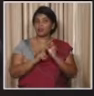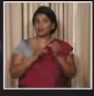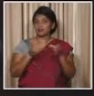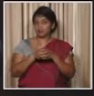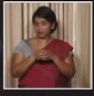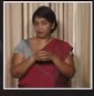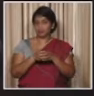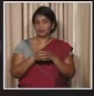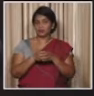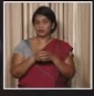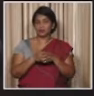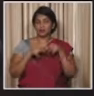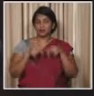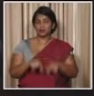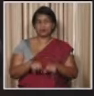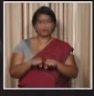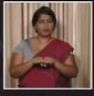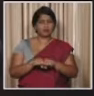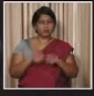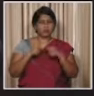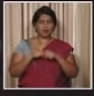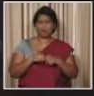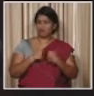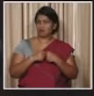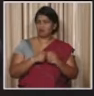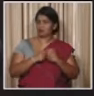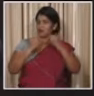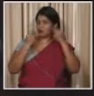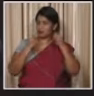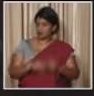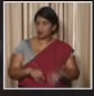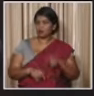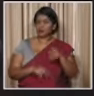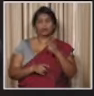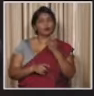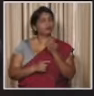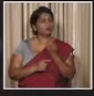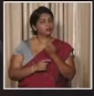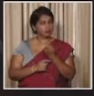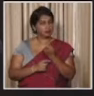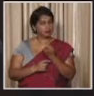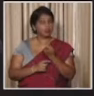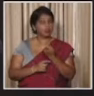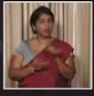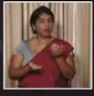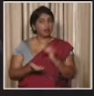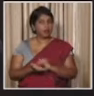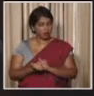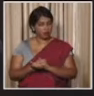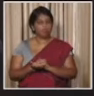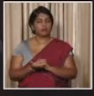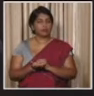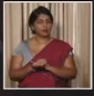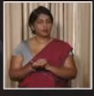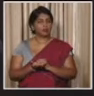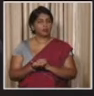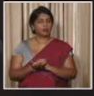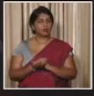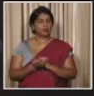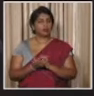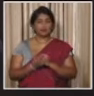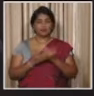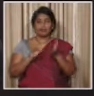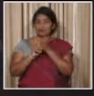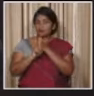කණ්ඩායම මේක කඩතොළු කරලා විනාශ කරලා බිඳ දාපු ආර්ථිකය ආපහු ඒක බදාම